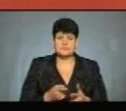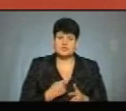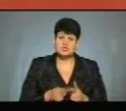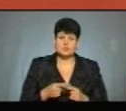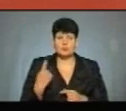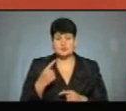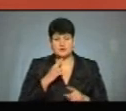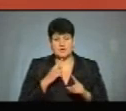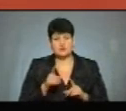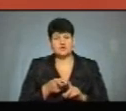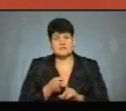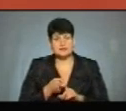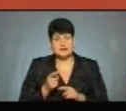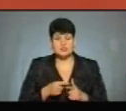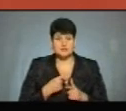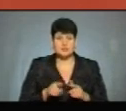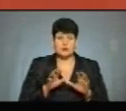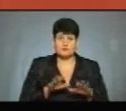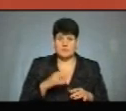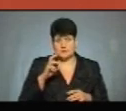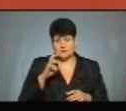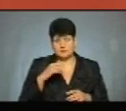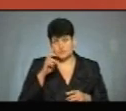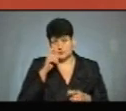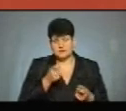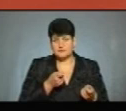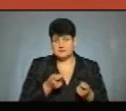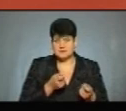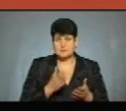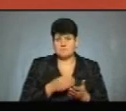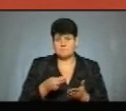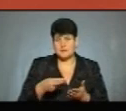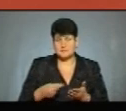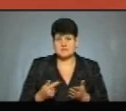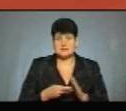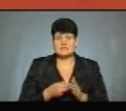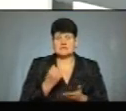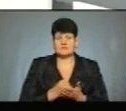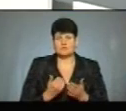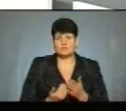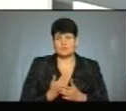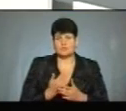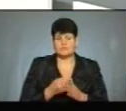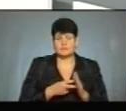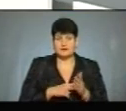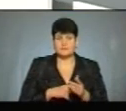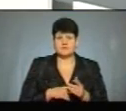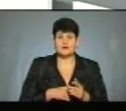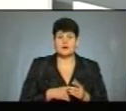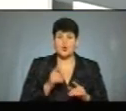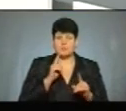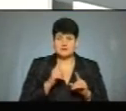обласної ради вже щось залежить, чи лише голова адміністрації має своїм підписом затвердити новий план? Ні, від обласної ради ще залежить. Обласна